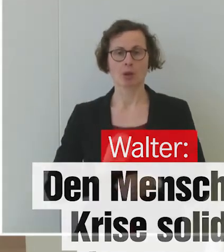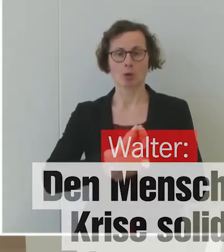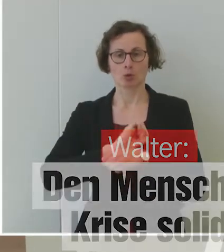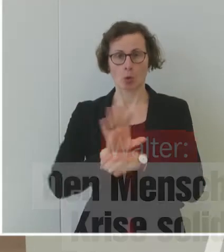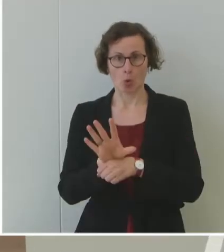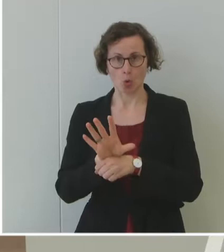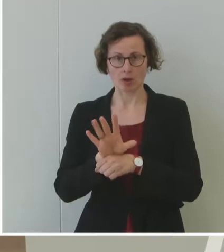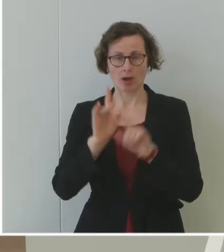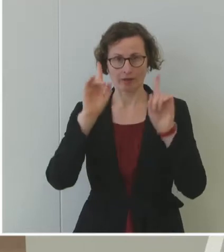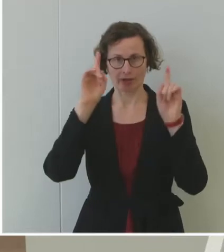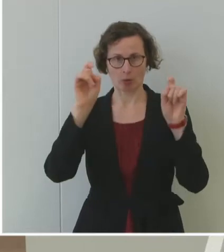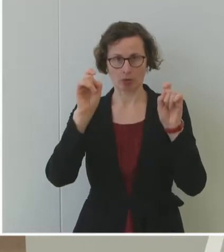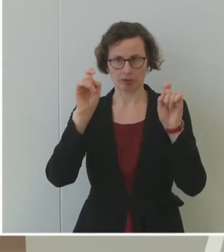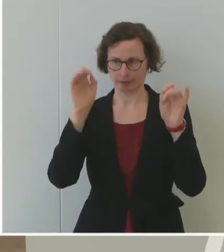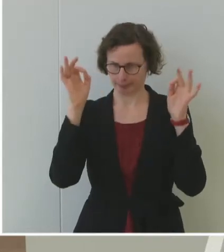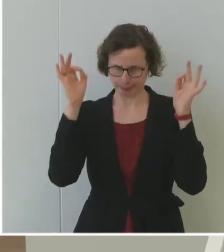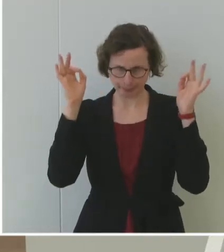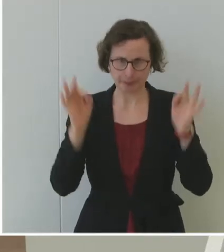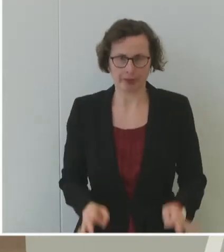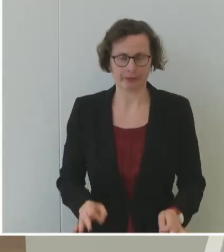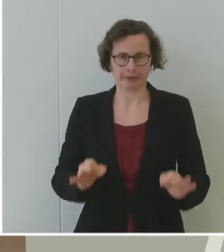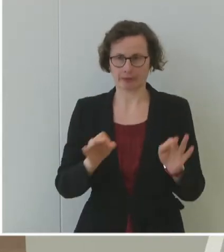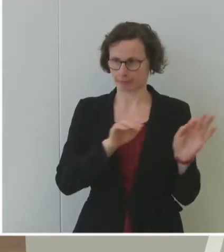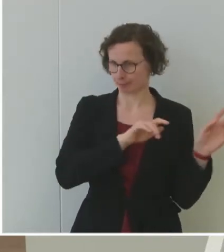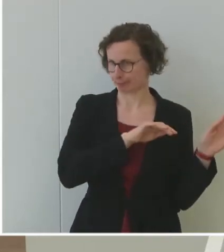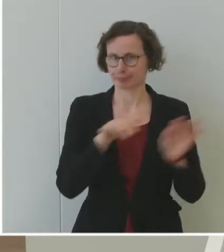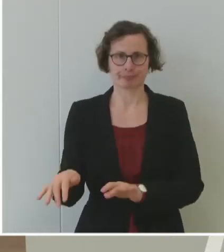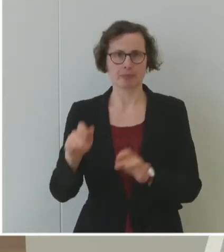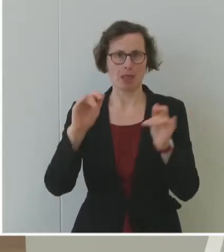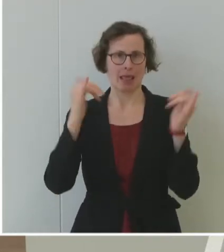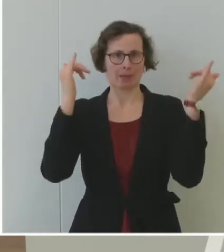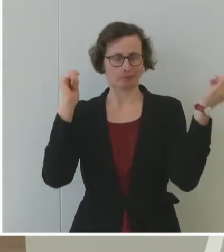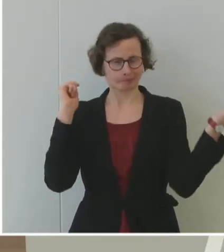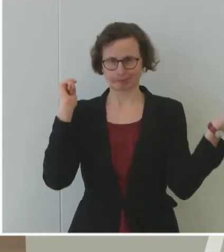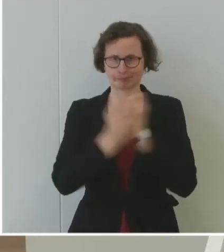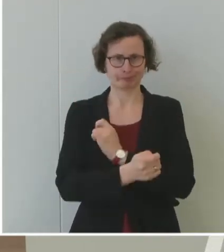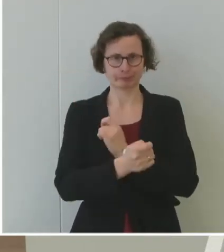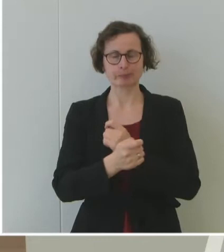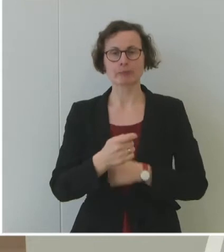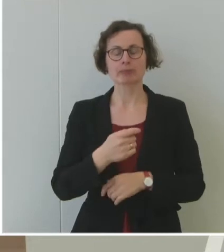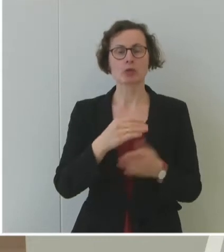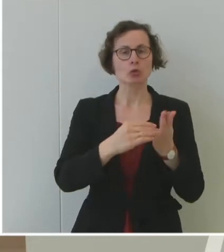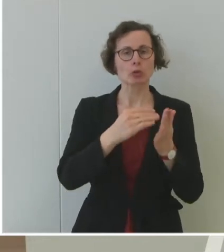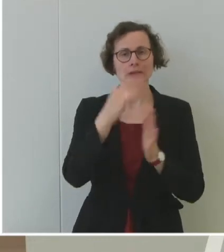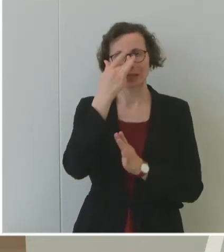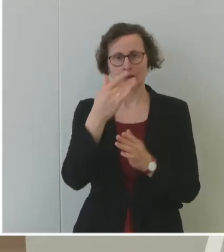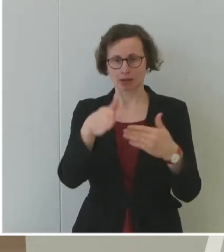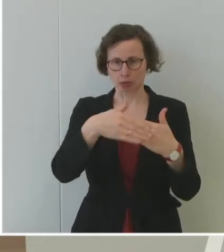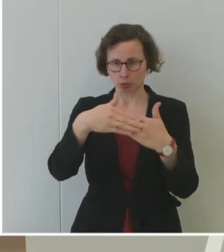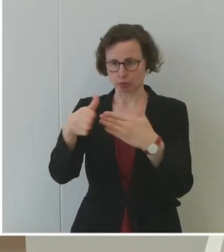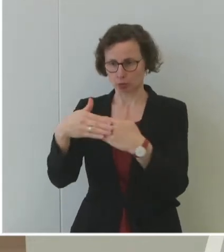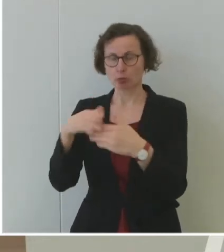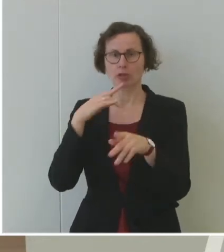ist in unser Leben eingeschlagen und hat von heute auf morgen alles verändert. Die Schulen und Kitas sind geschlossen,